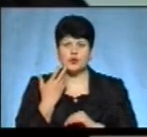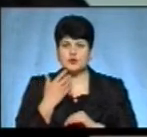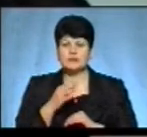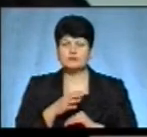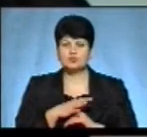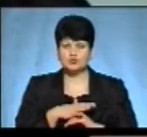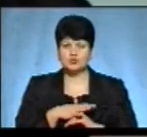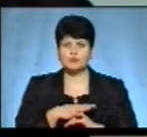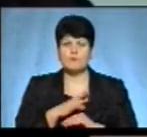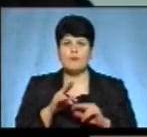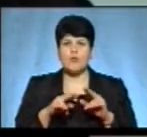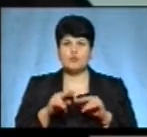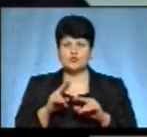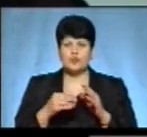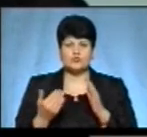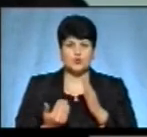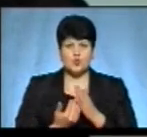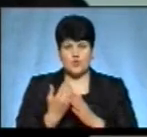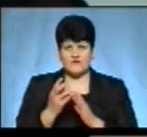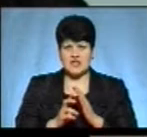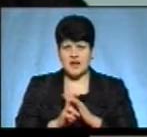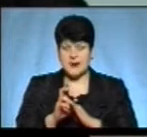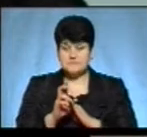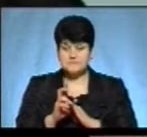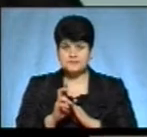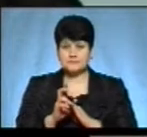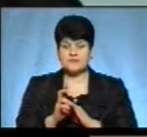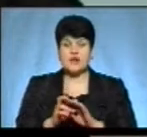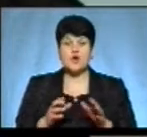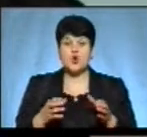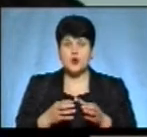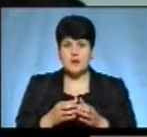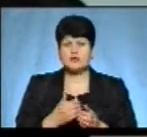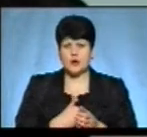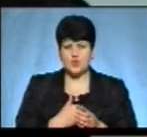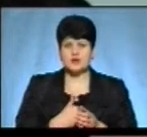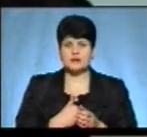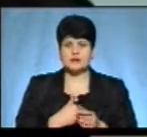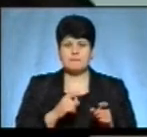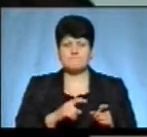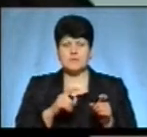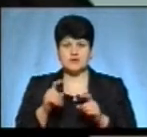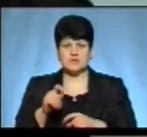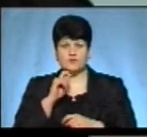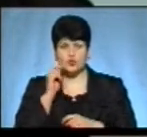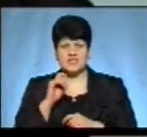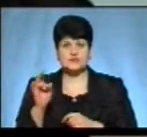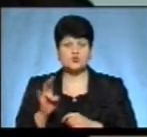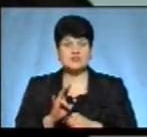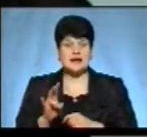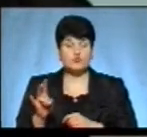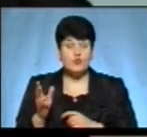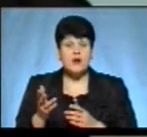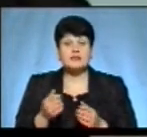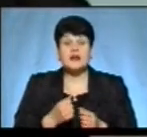було побудовано новий храм, громада хотіла прийти в українську церкву, на жаль,